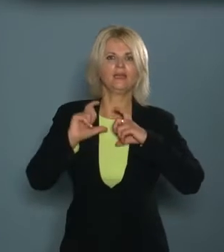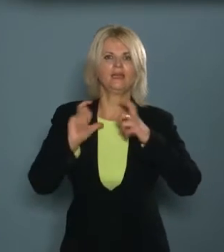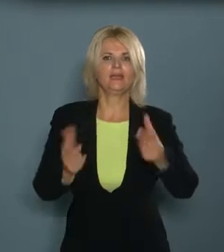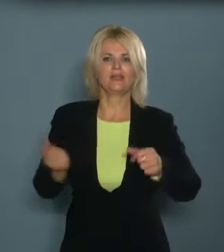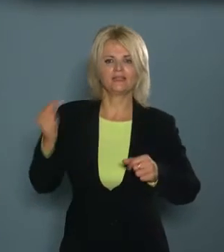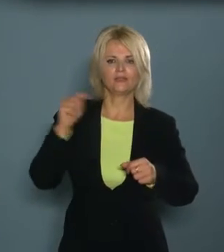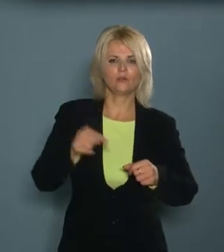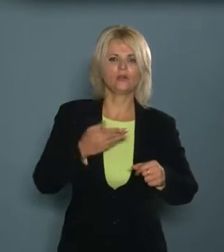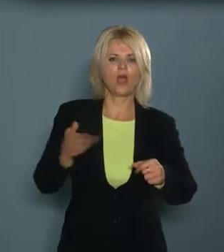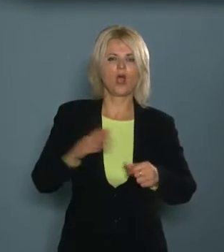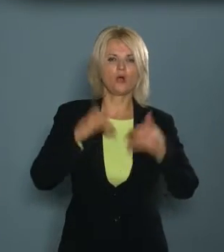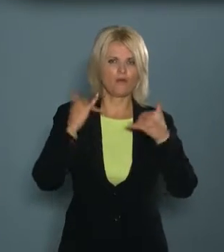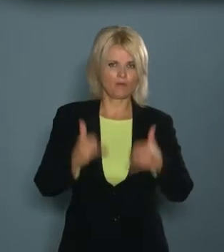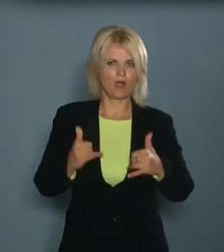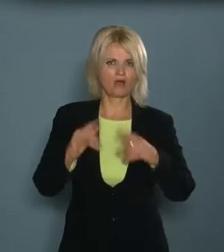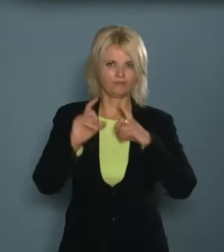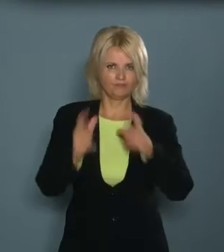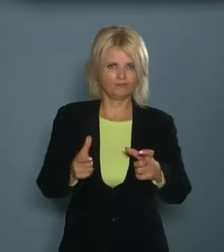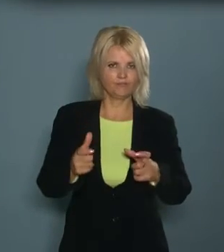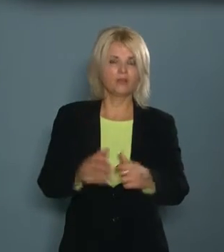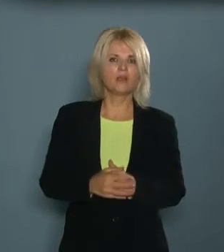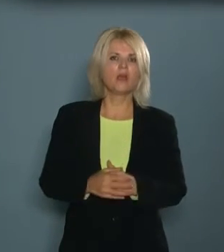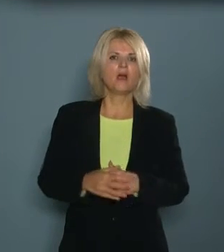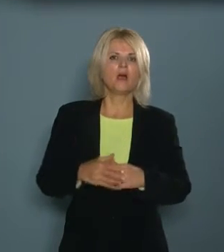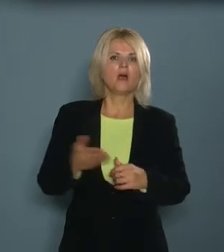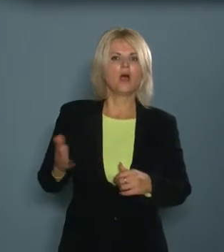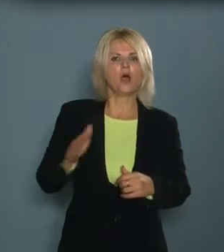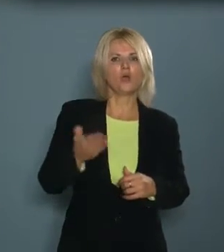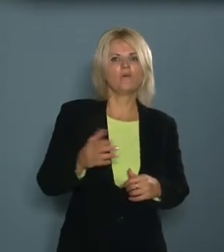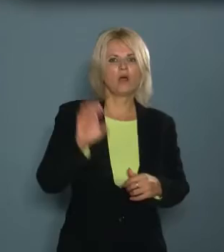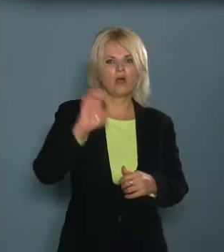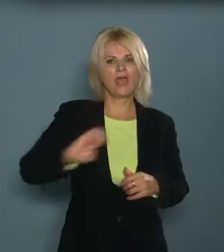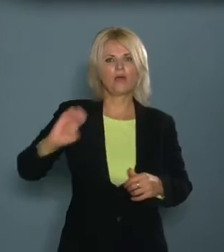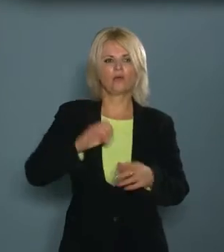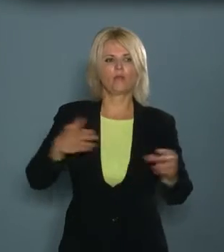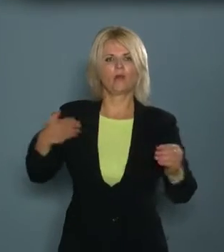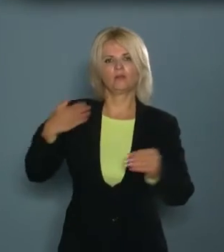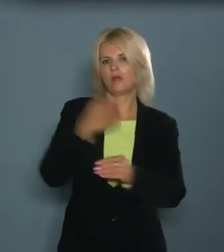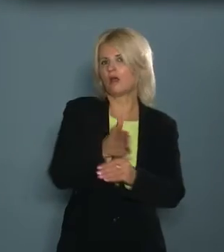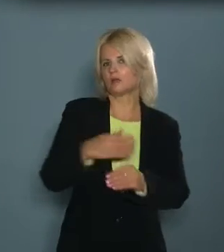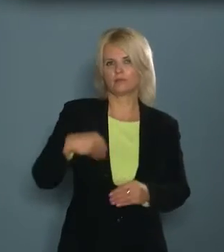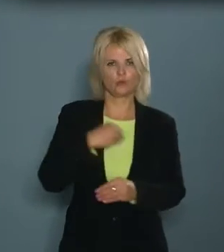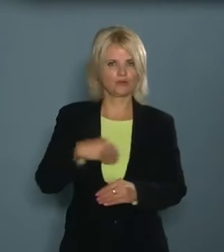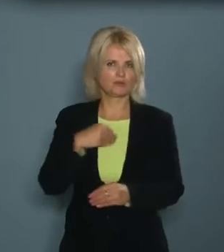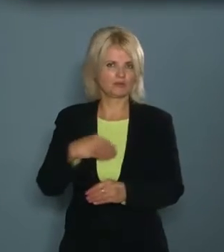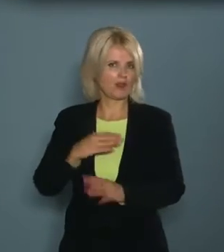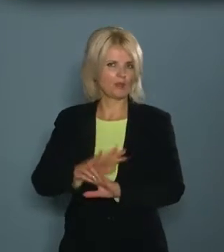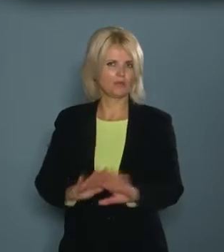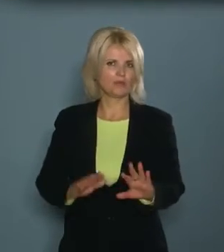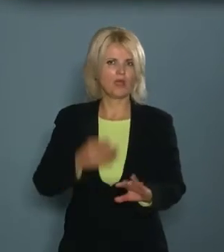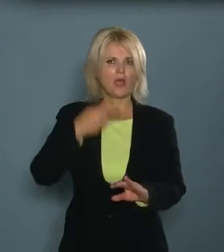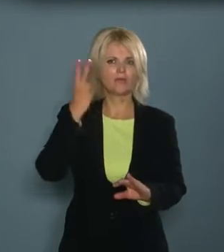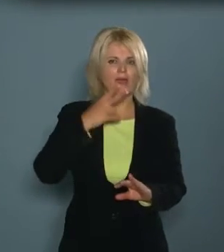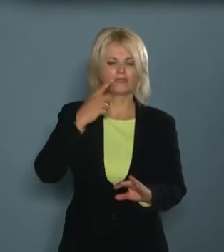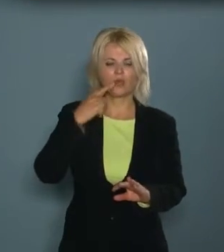tart. Mert ahol ma Európa tart, az egész egyszerűen katasztrófa. És persze,